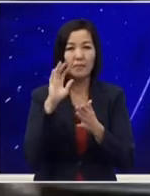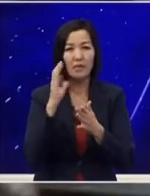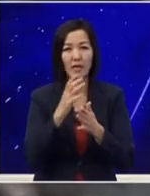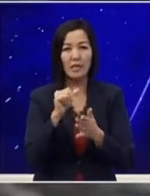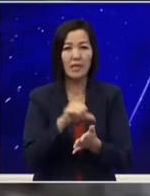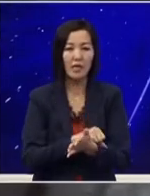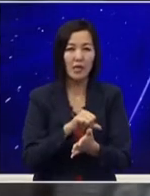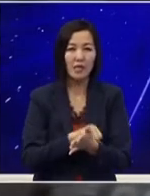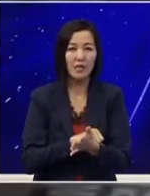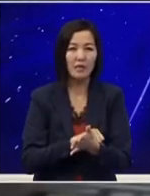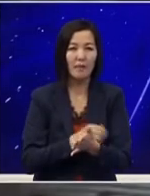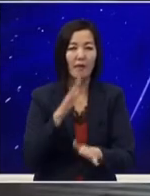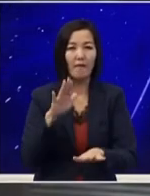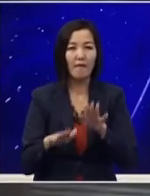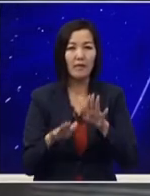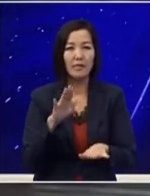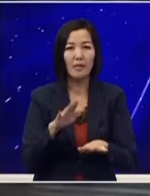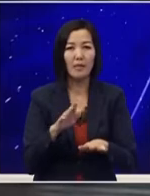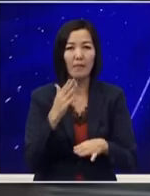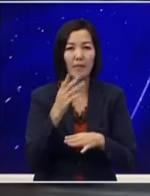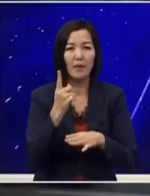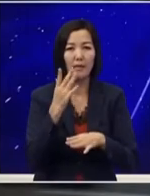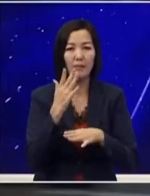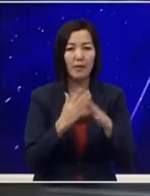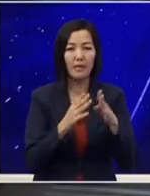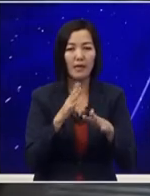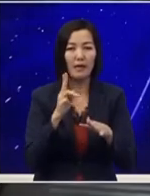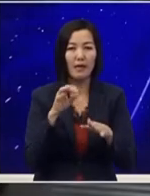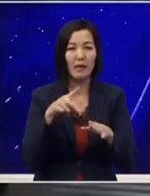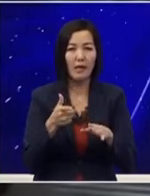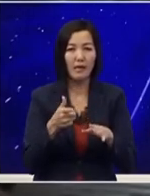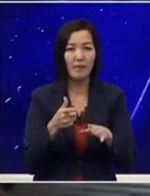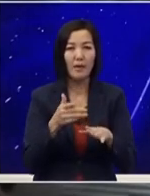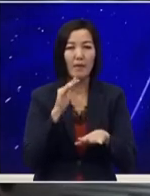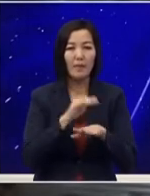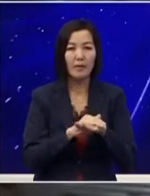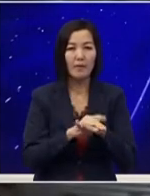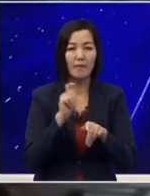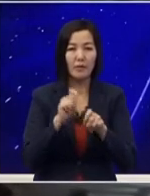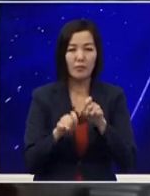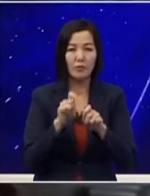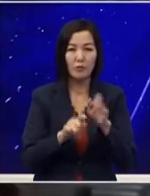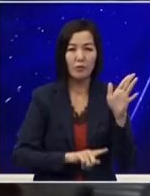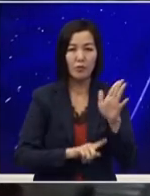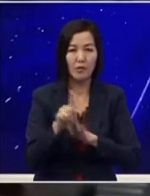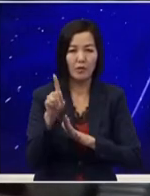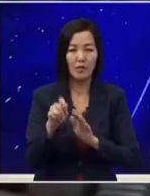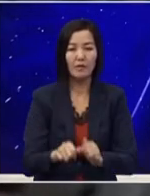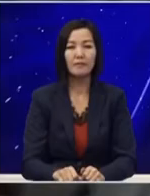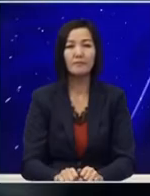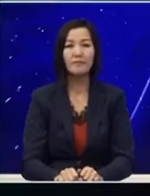психотропным наркотическим средством весом около 1,5 килограмма. По данному факту возбуждено уголовное дело.